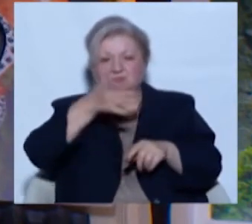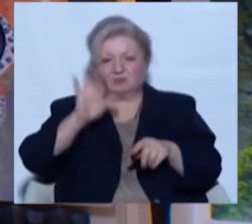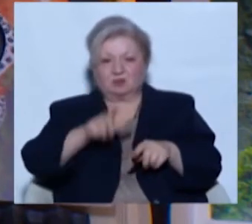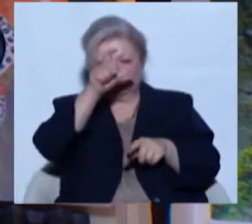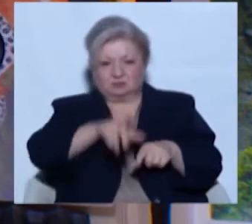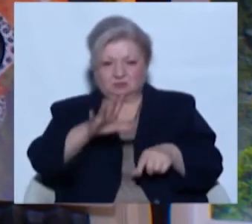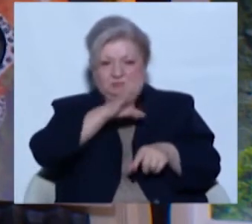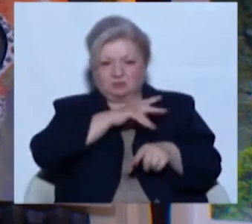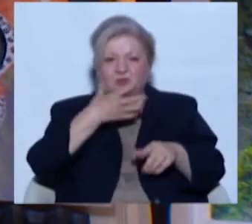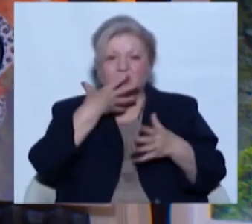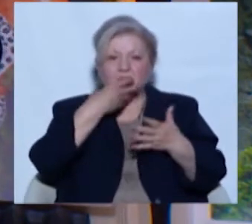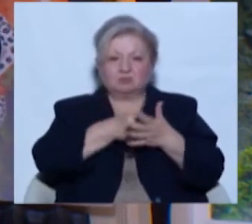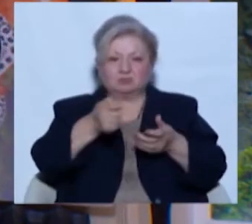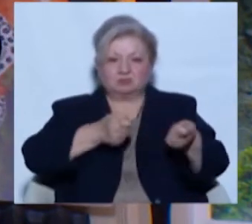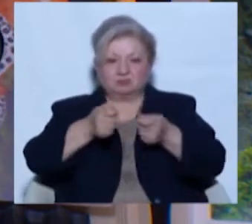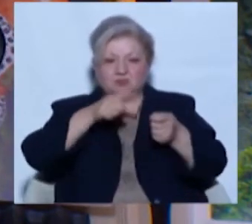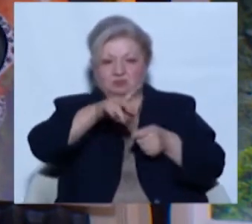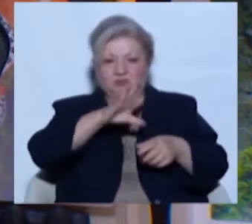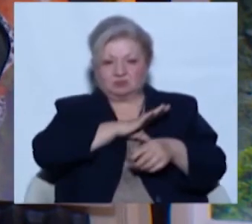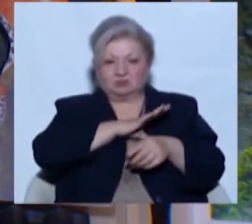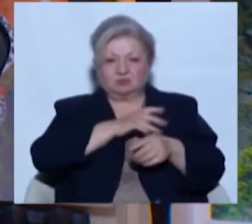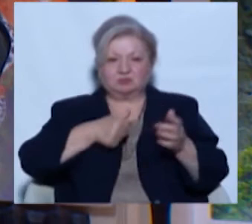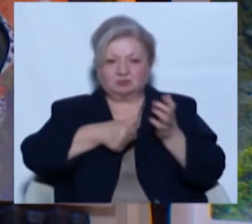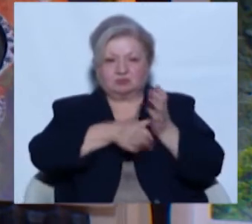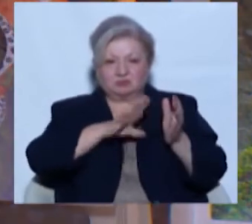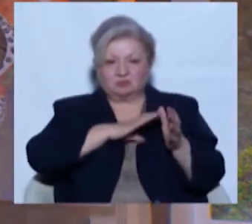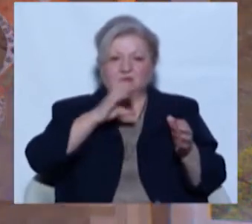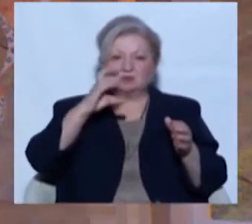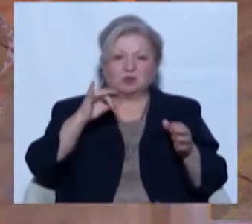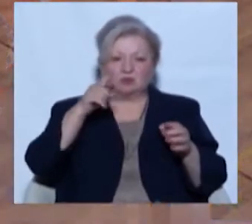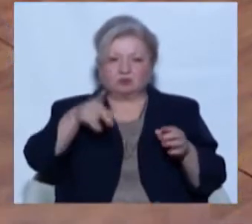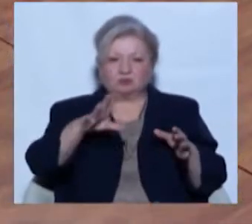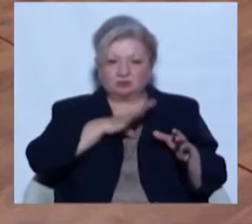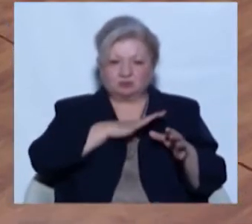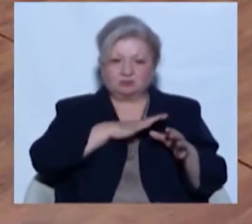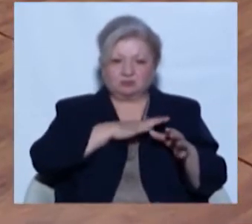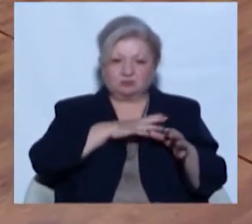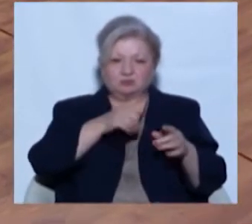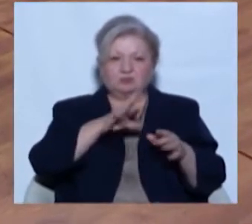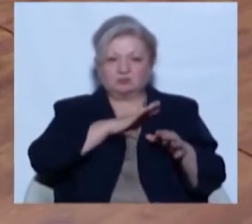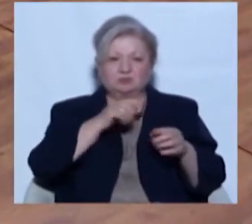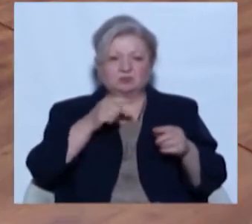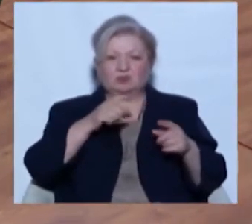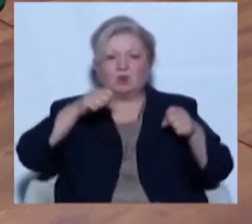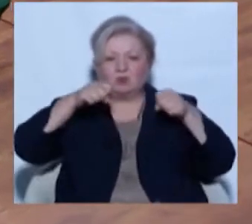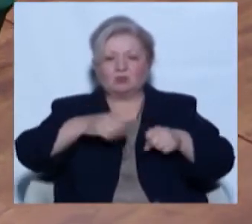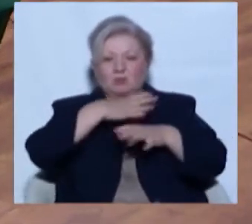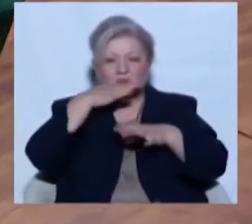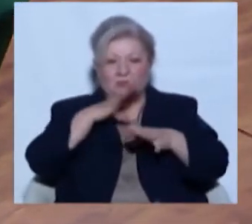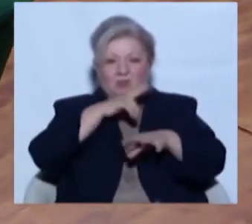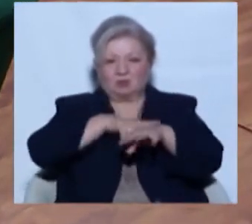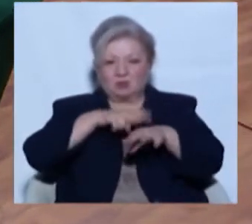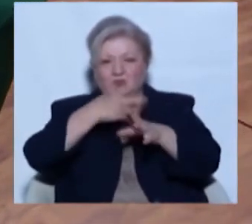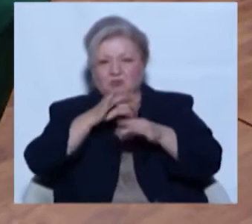ქვეყანაში მის ხელისუფლებას უზრუნველყოფდა უშიშროების სამსახურის სეკურიტატე, რომელსაც ჰქონდა განუსაზღვრელი უფლებები.